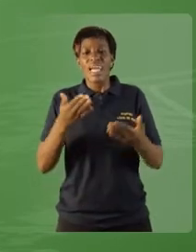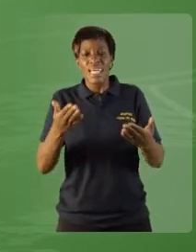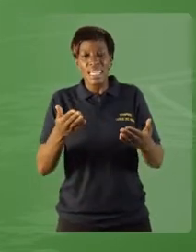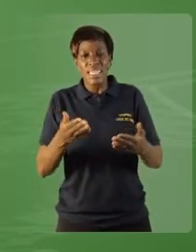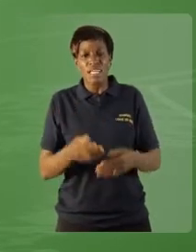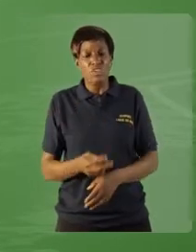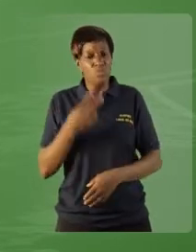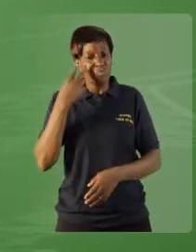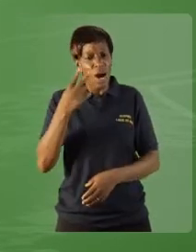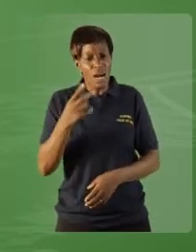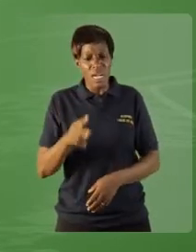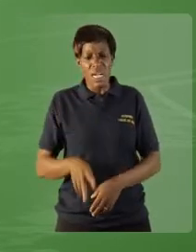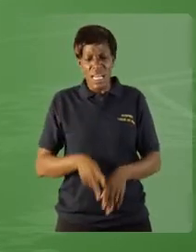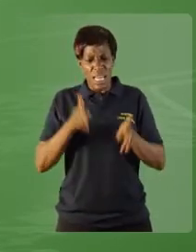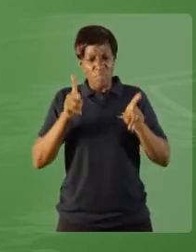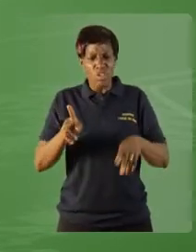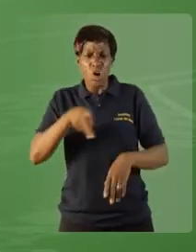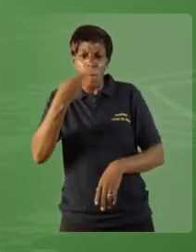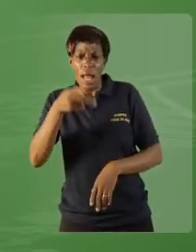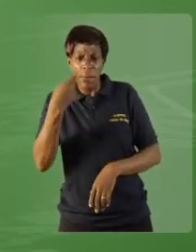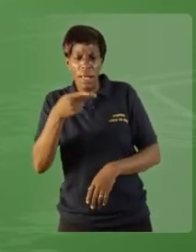dans l'usage qu'il fait de la langue?